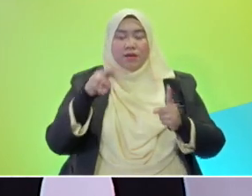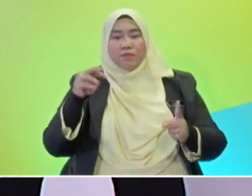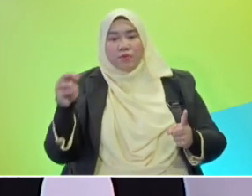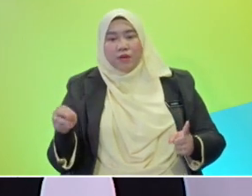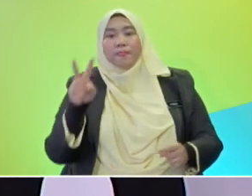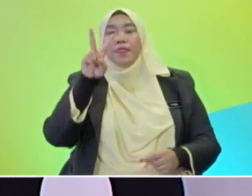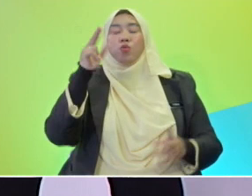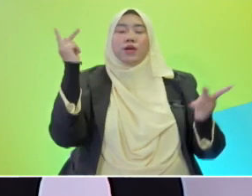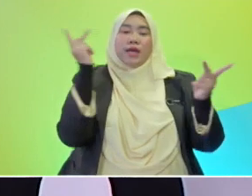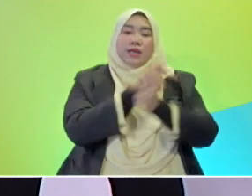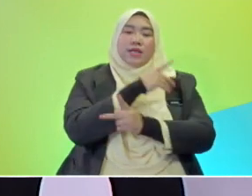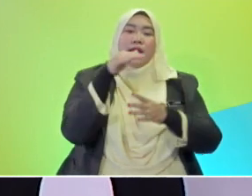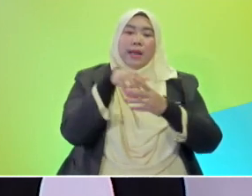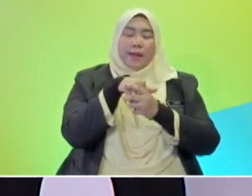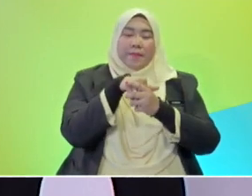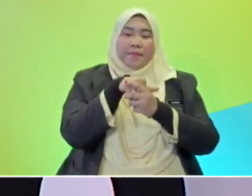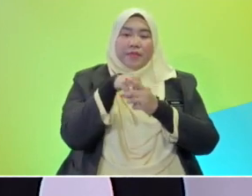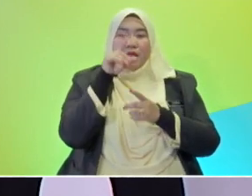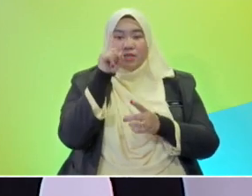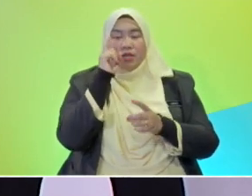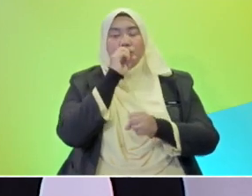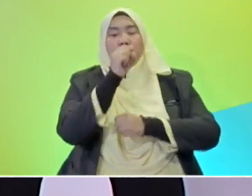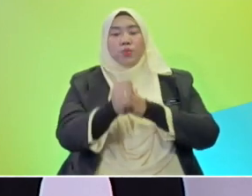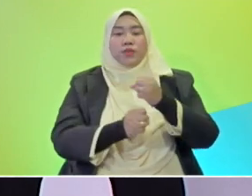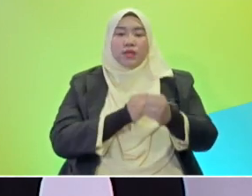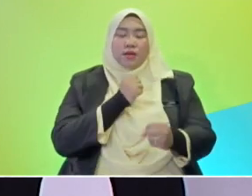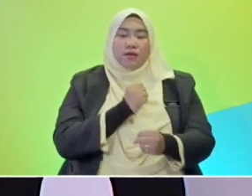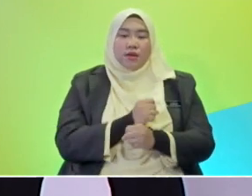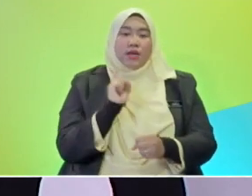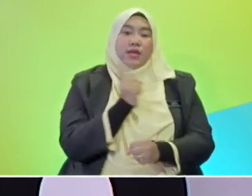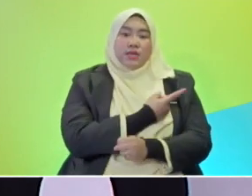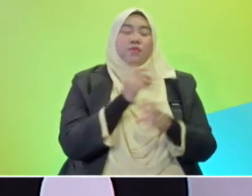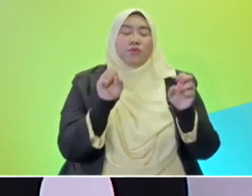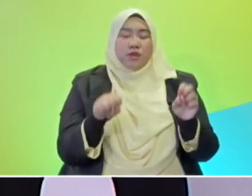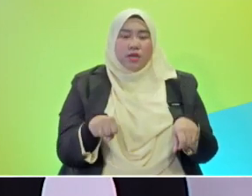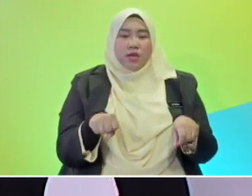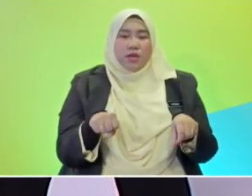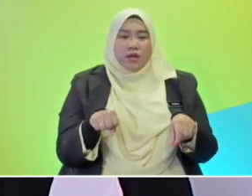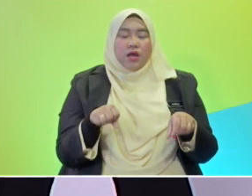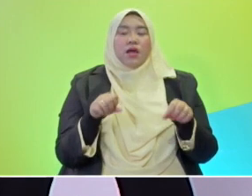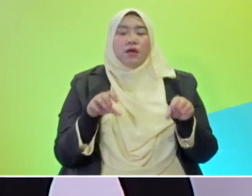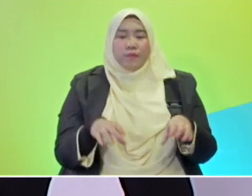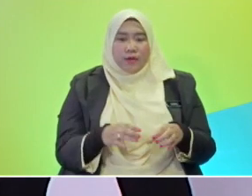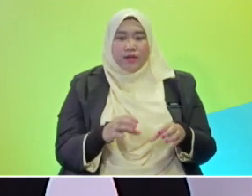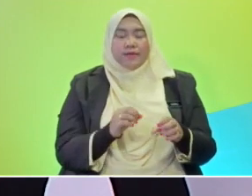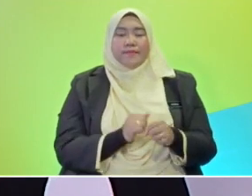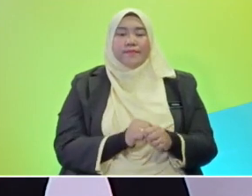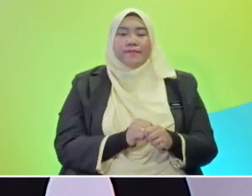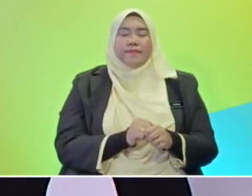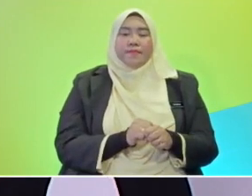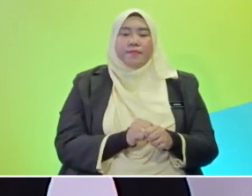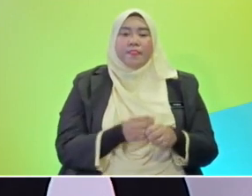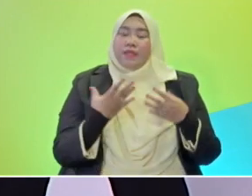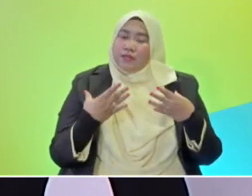dalam setahun maka itu mungkin sebagai kita boleh buat untuk penggaris pertama kemudian Cikgu setelah